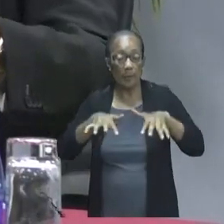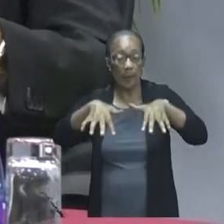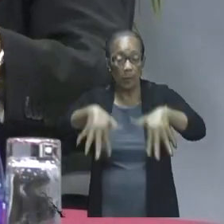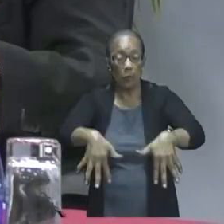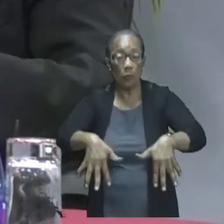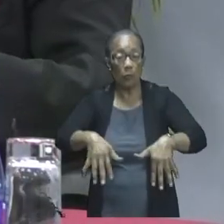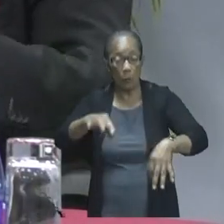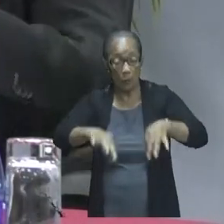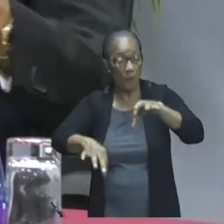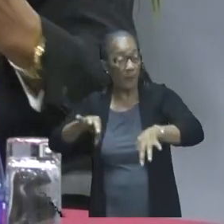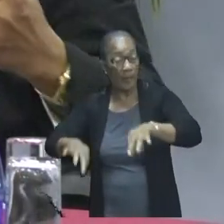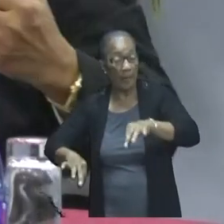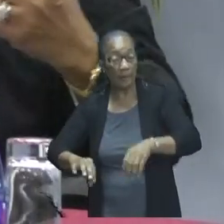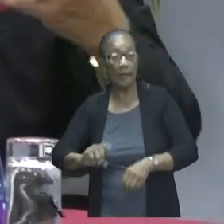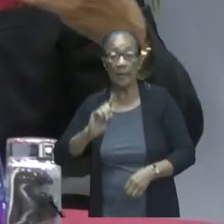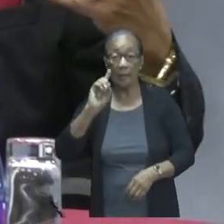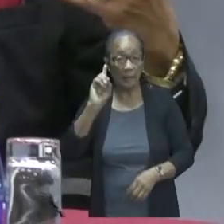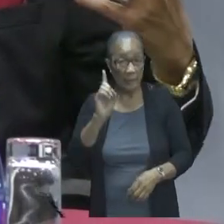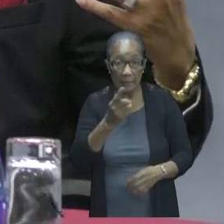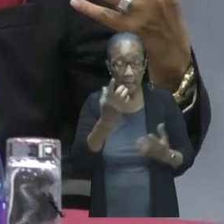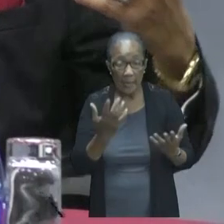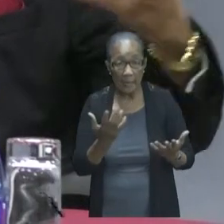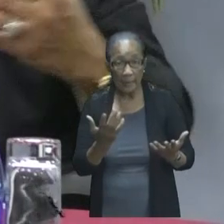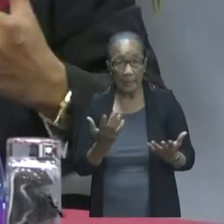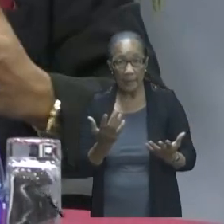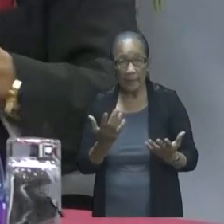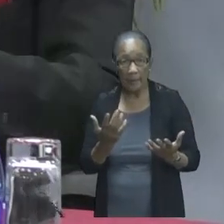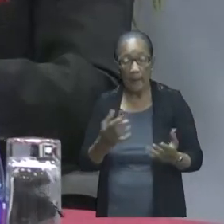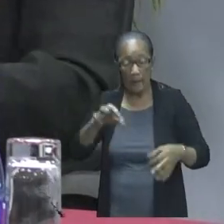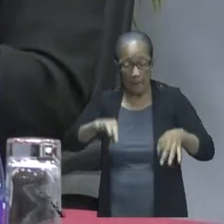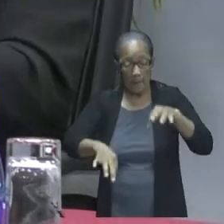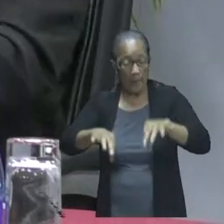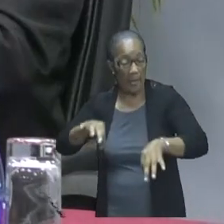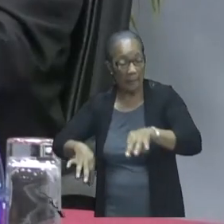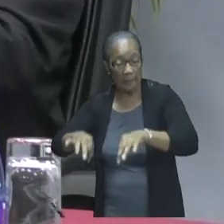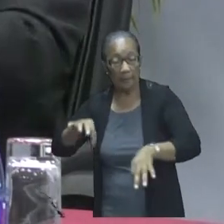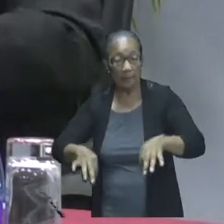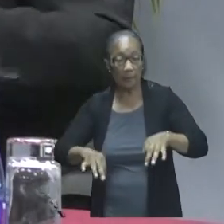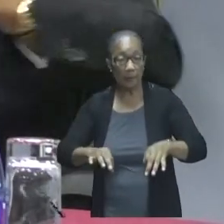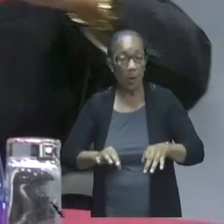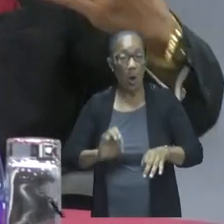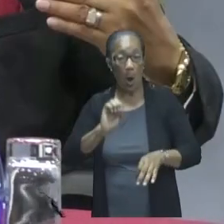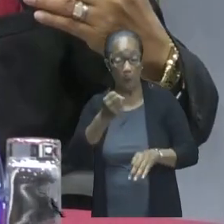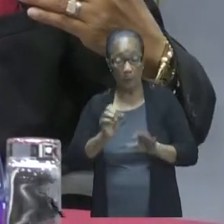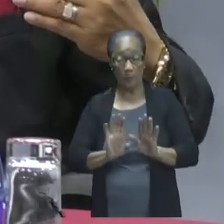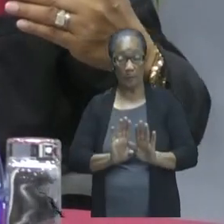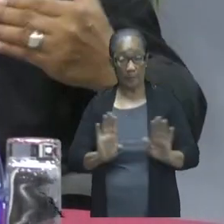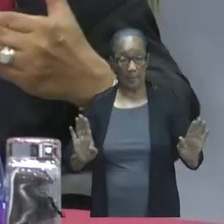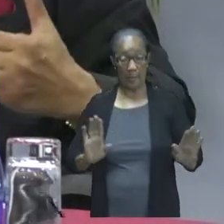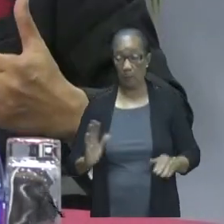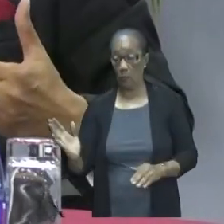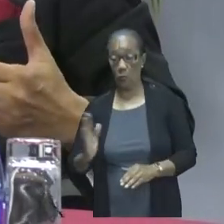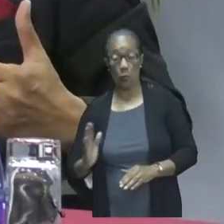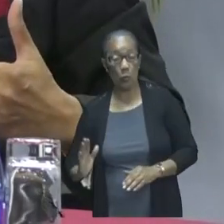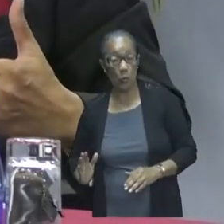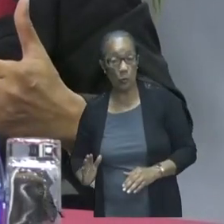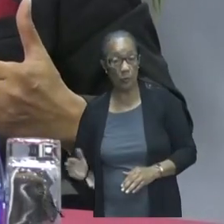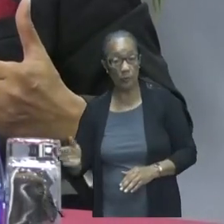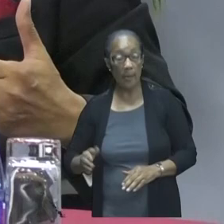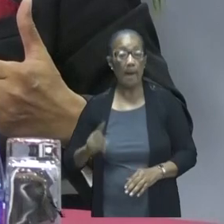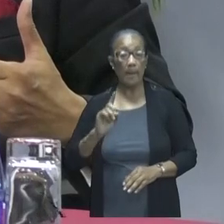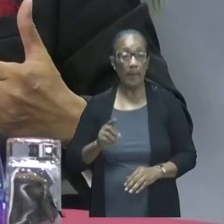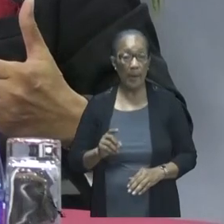is het niet alleen let me zeggen planten per bescherming van jocus maar die plant mag